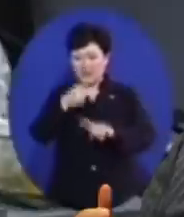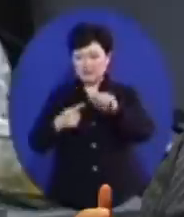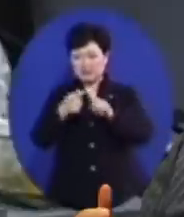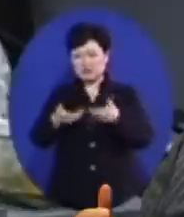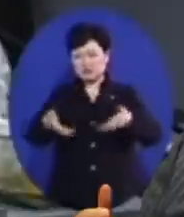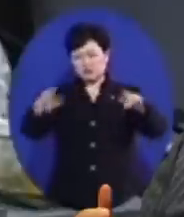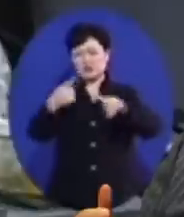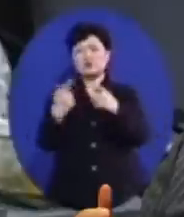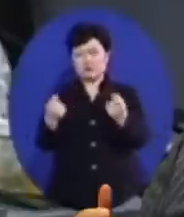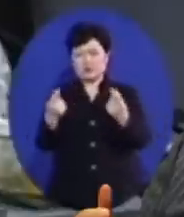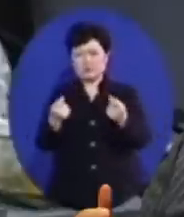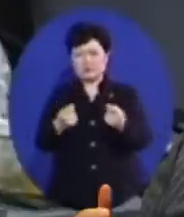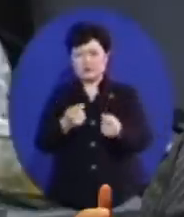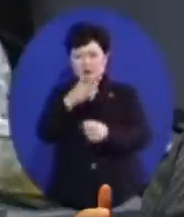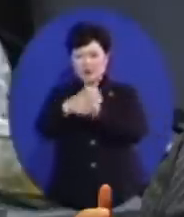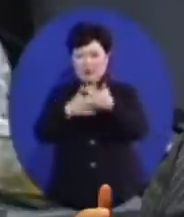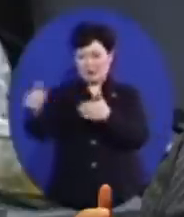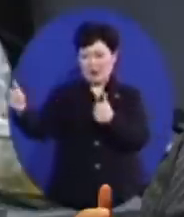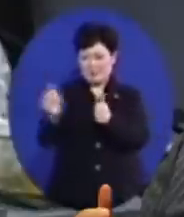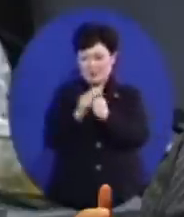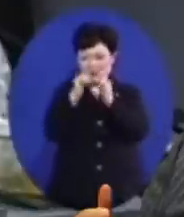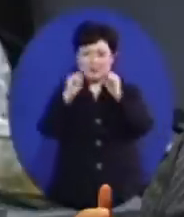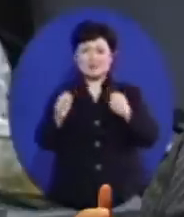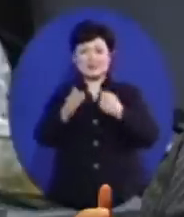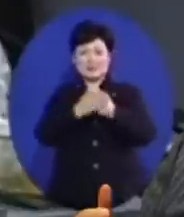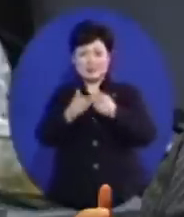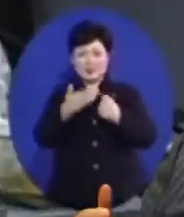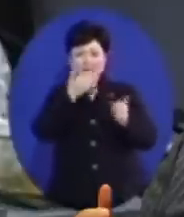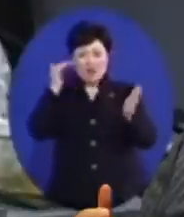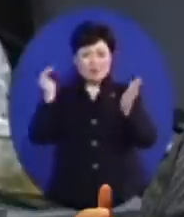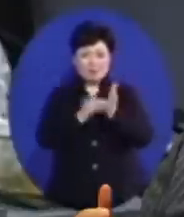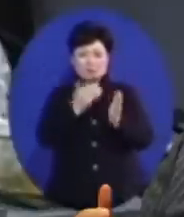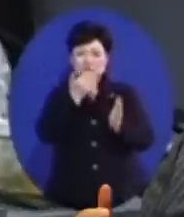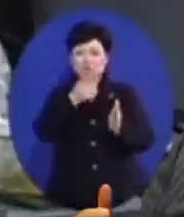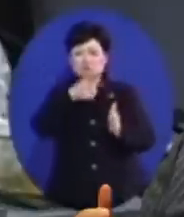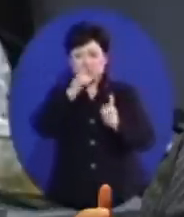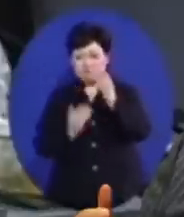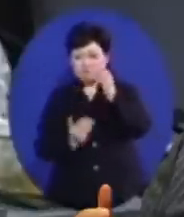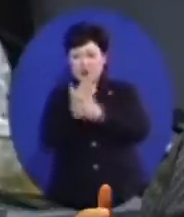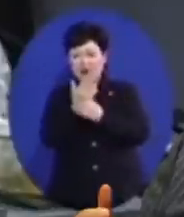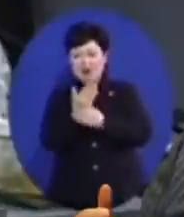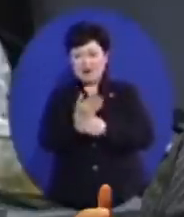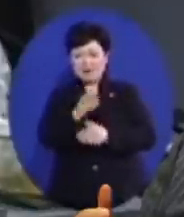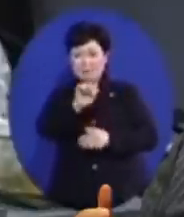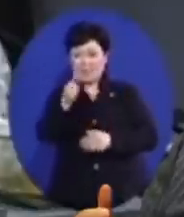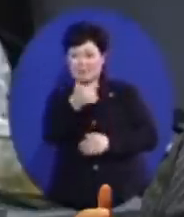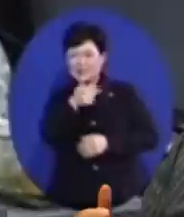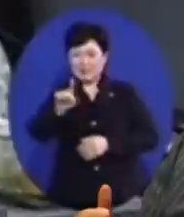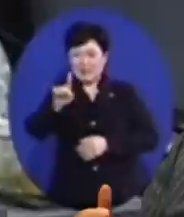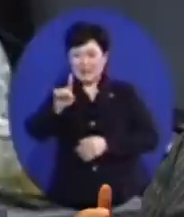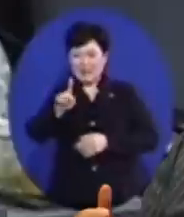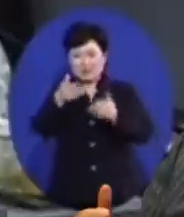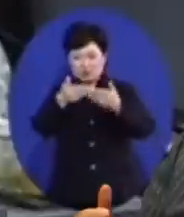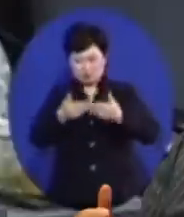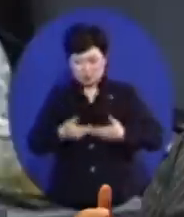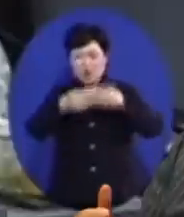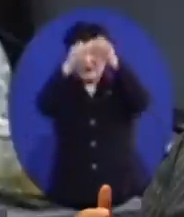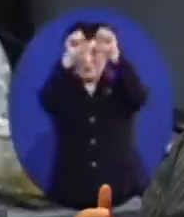그러나 가시둥지에 하나님이 같이 계심으로 바위에서도 물이 솟아오르고 만나도